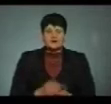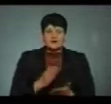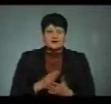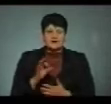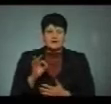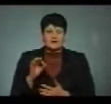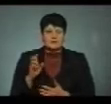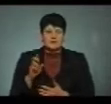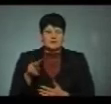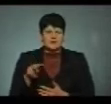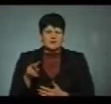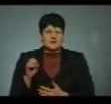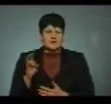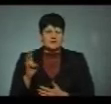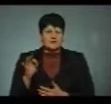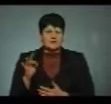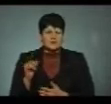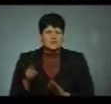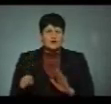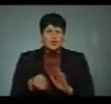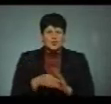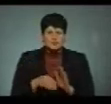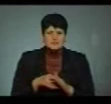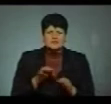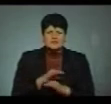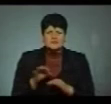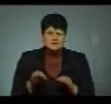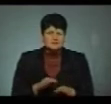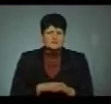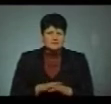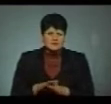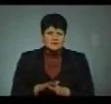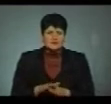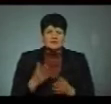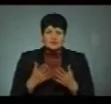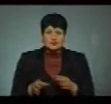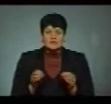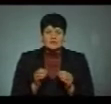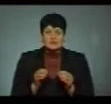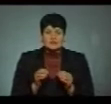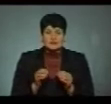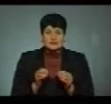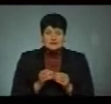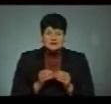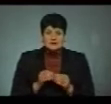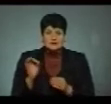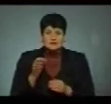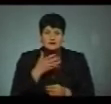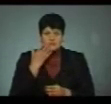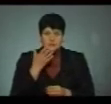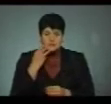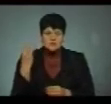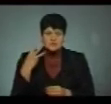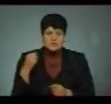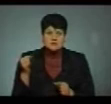організація. Є корупційна схема задіяна вповні. Якщо 10 градусів тепла на вулиці, що 30